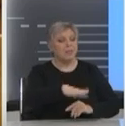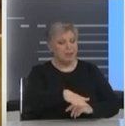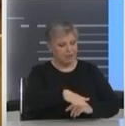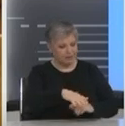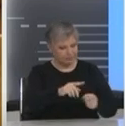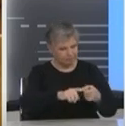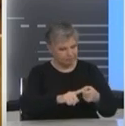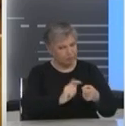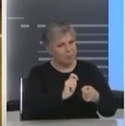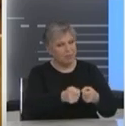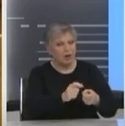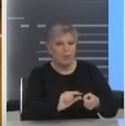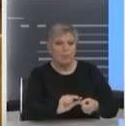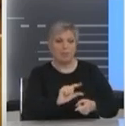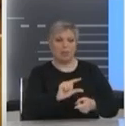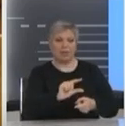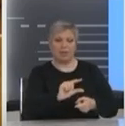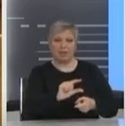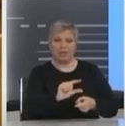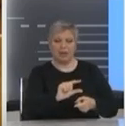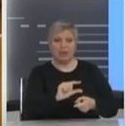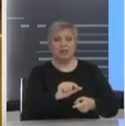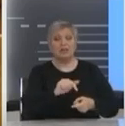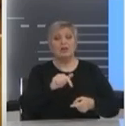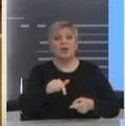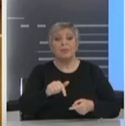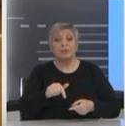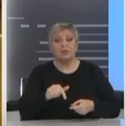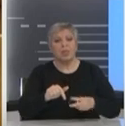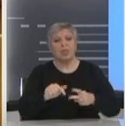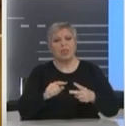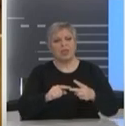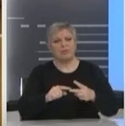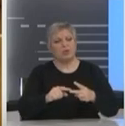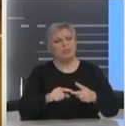παιδί και αλλάζουμε τους συντελεστές από το τρίτο και πάνω,